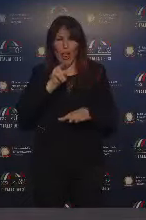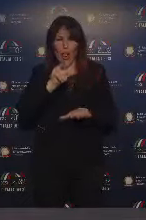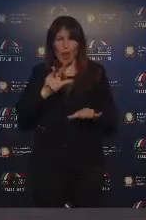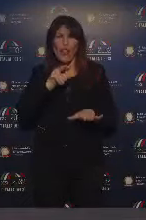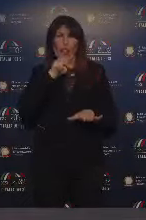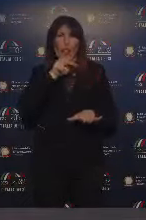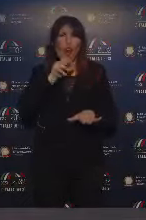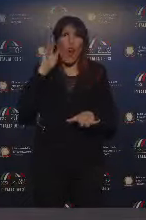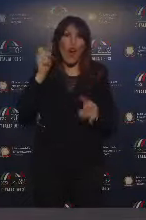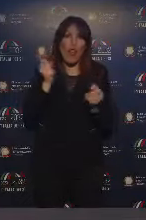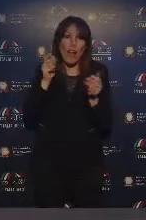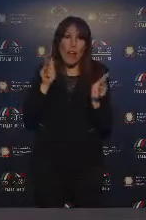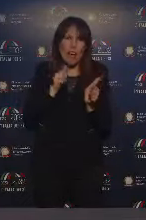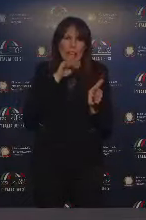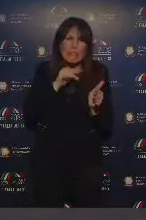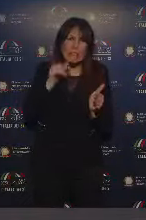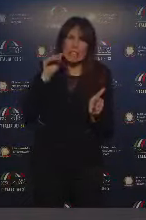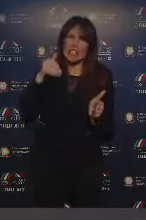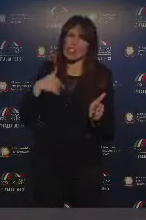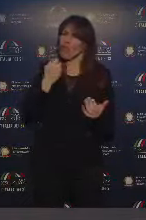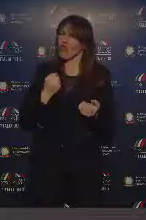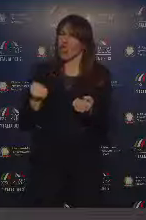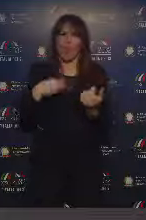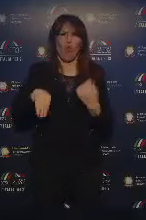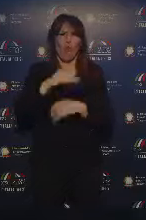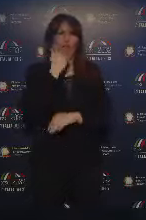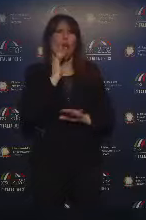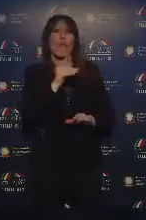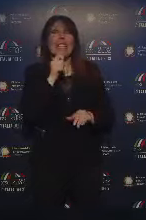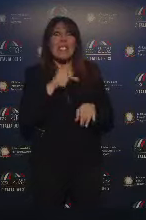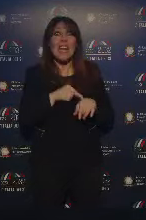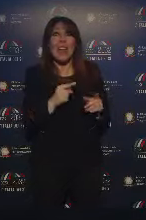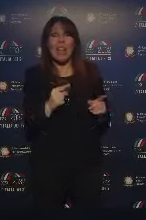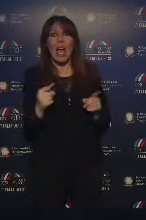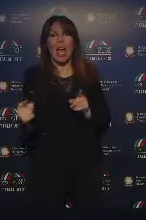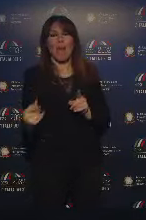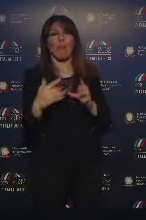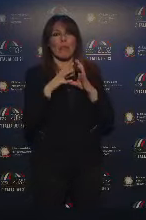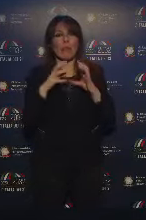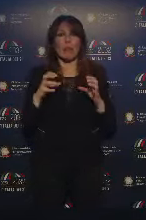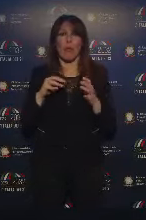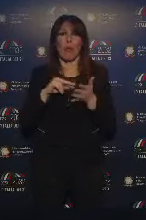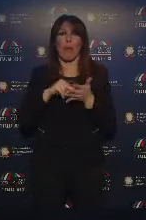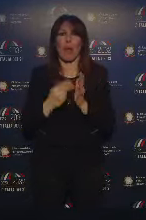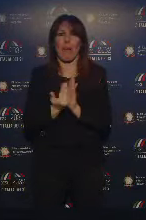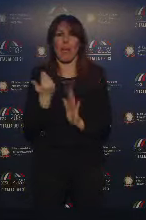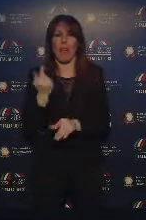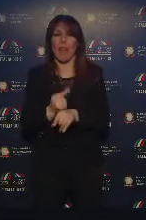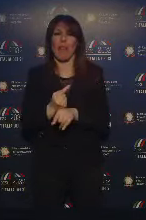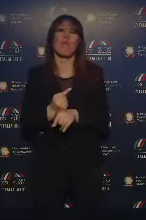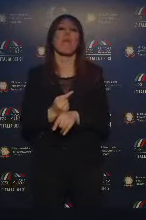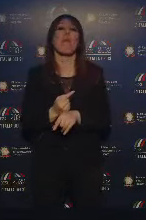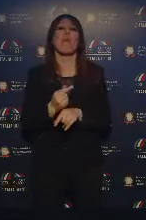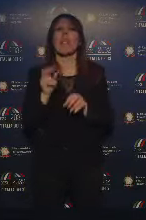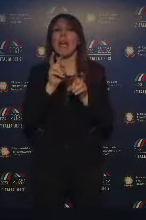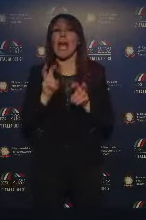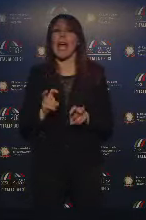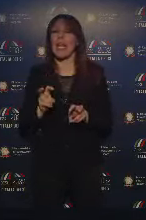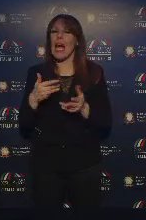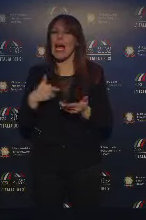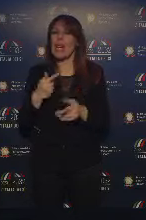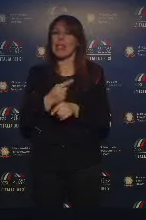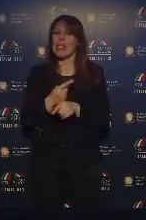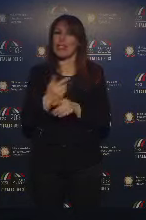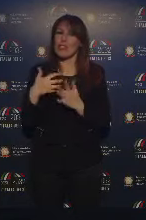metti fuorigioco un sistema industriale Noi stiamo investendo sull'elettrico però questa è la situazione vera che abbiamo a settembre